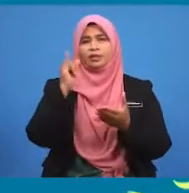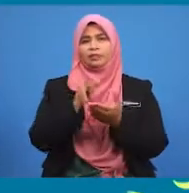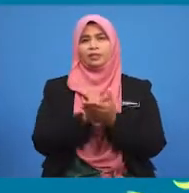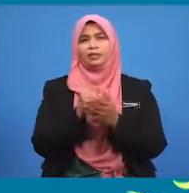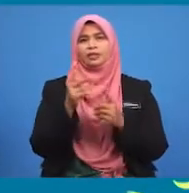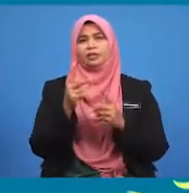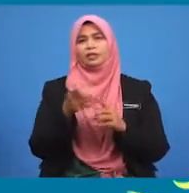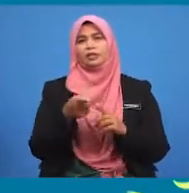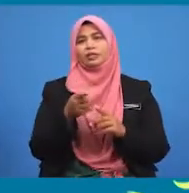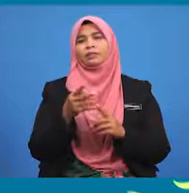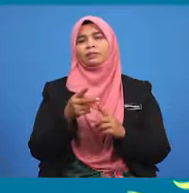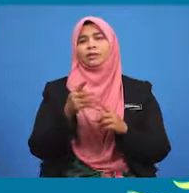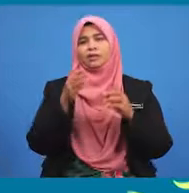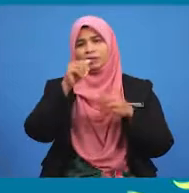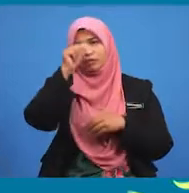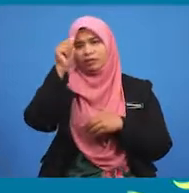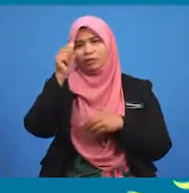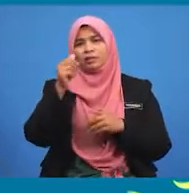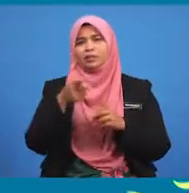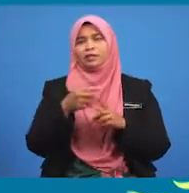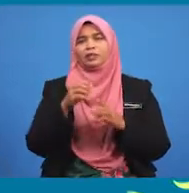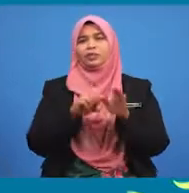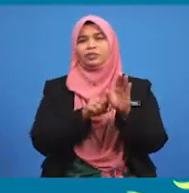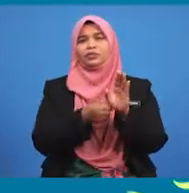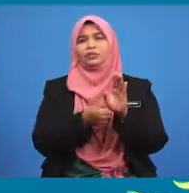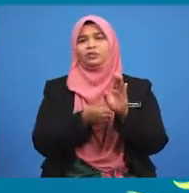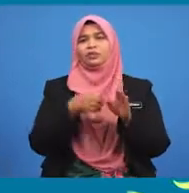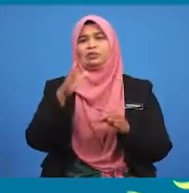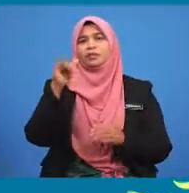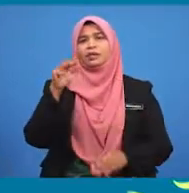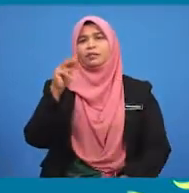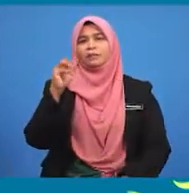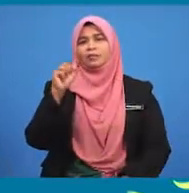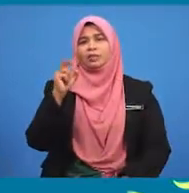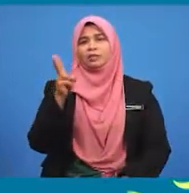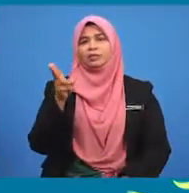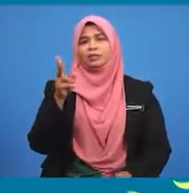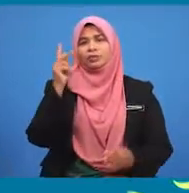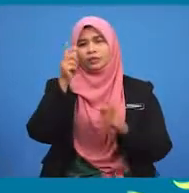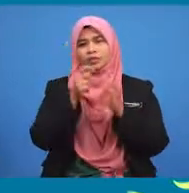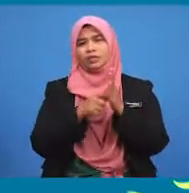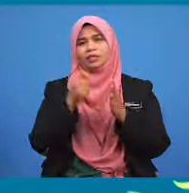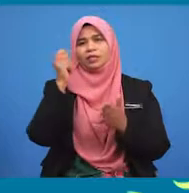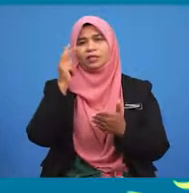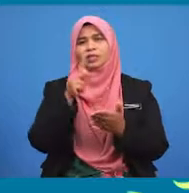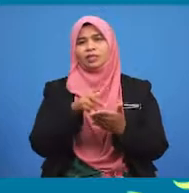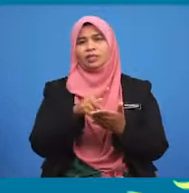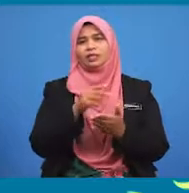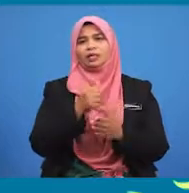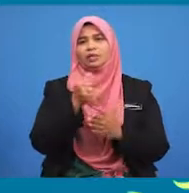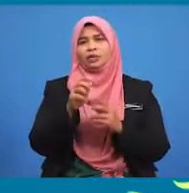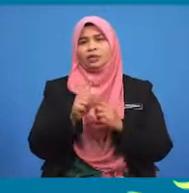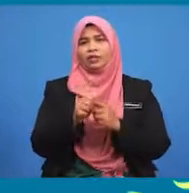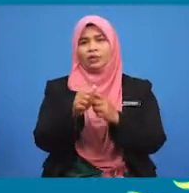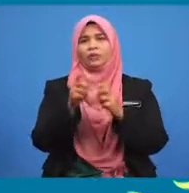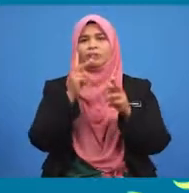mereka ini kepada Allah hanya dengan mendengar perkhabaran yang masyhur atau mengikut perkataan orang ramai tentang